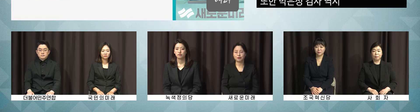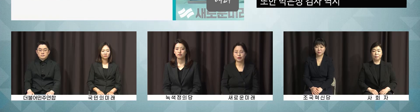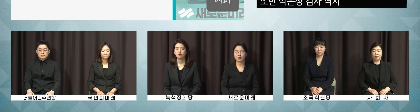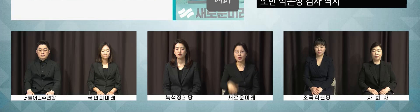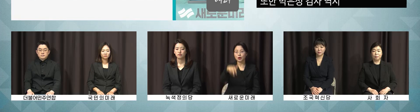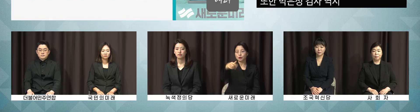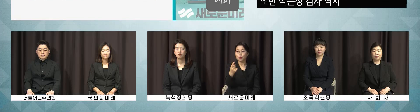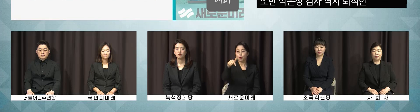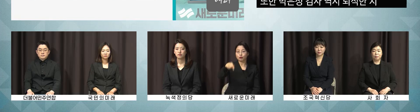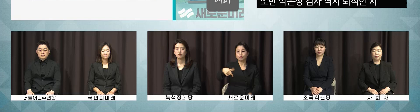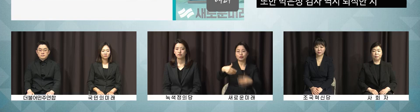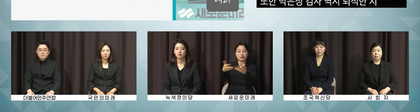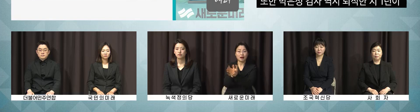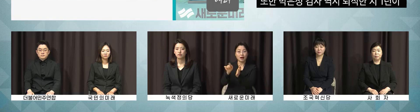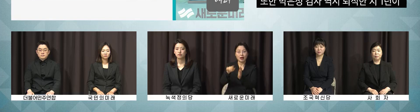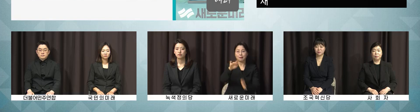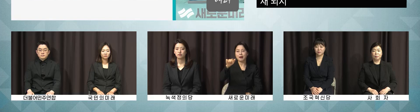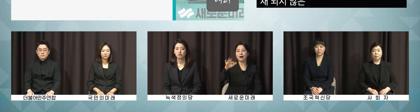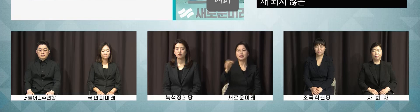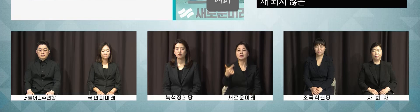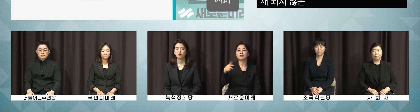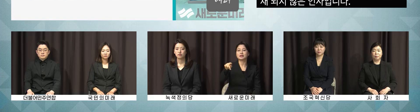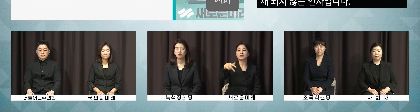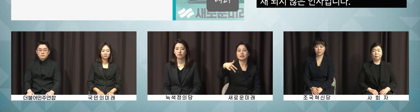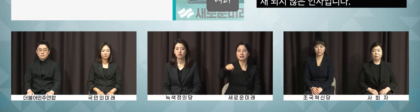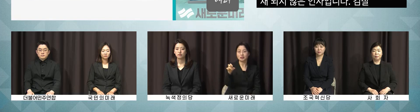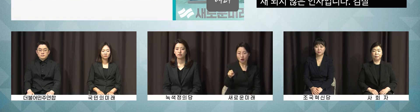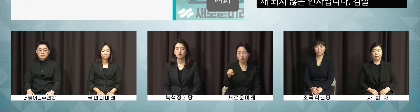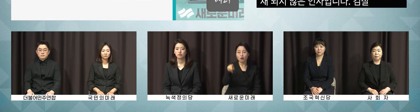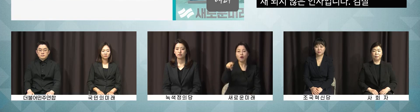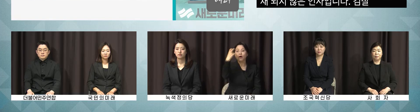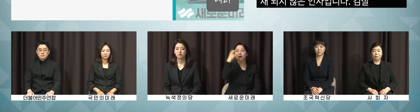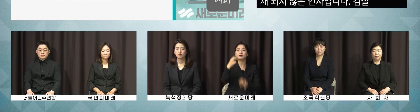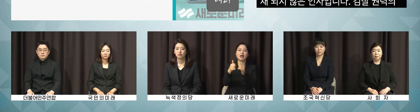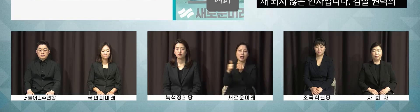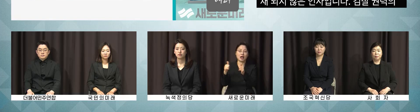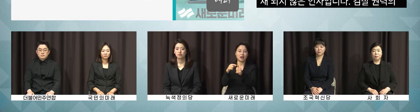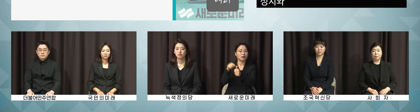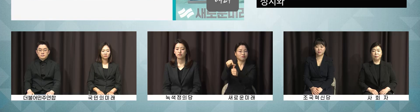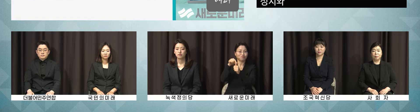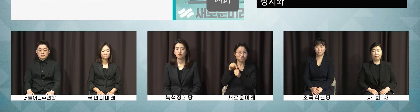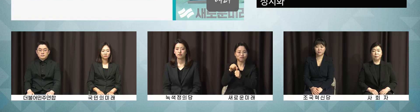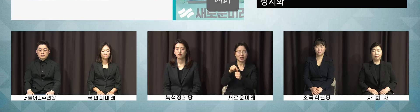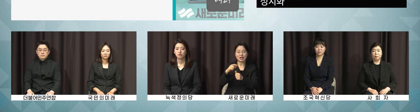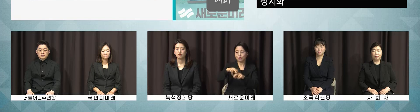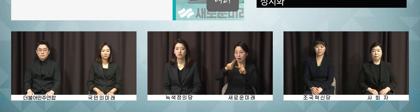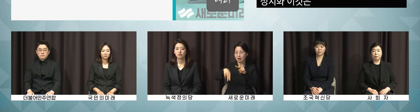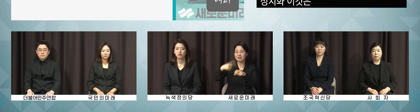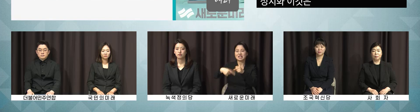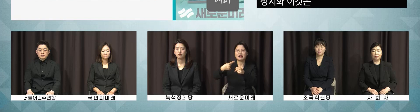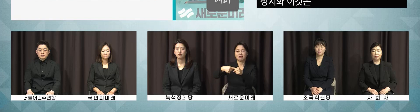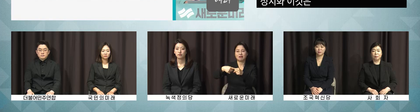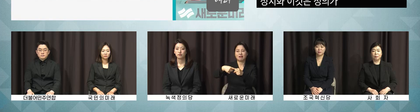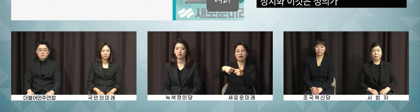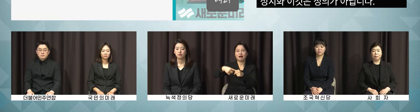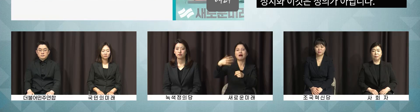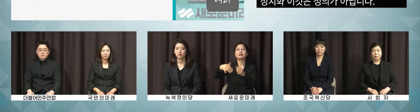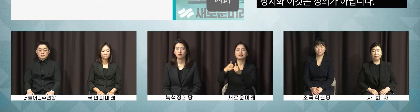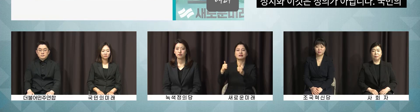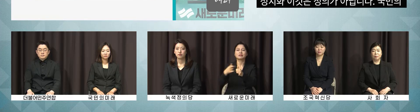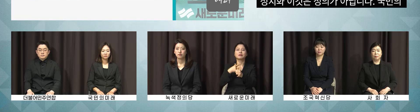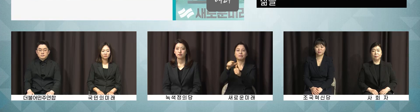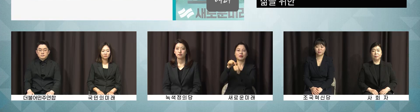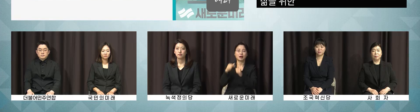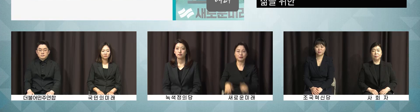않은 인사입니다. 검찰 권력의 정치화, 이것은 정의가 아닙니다. 국민의 삶을 위한 정치가